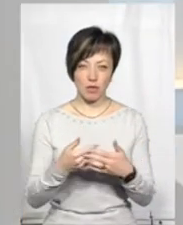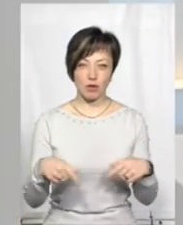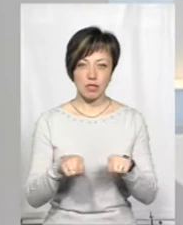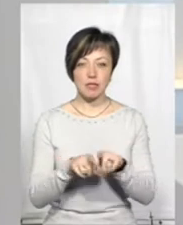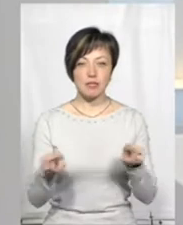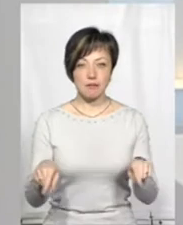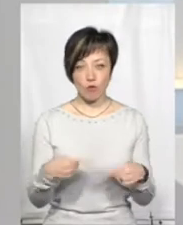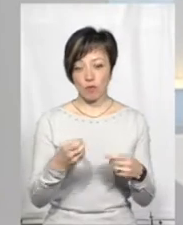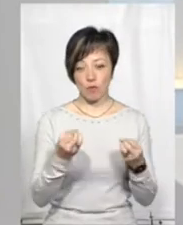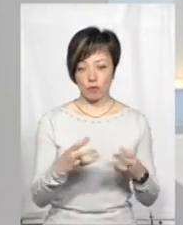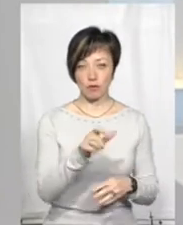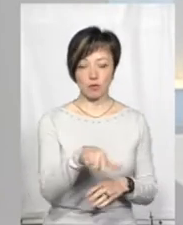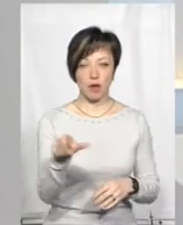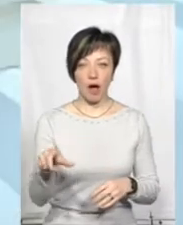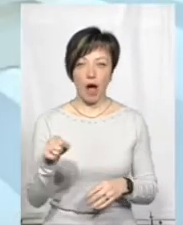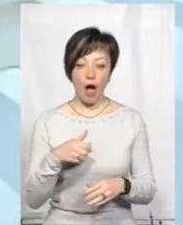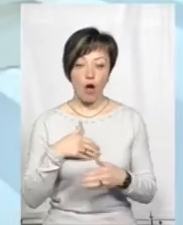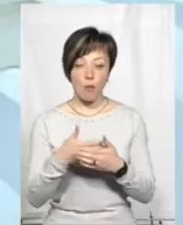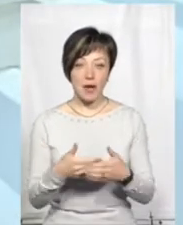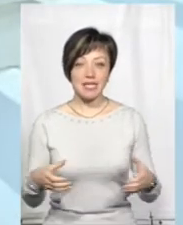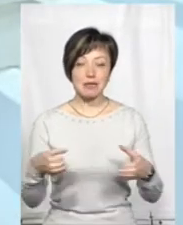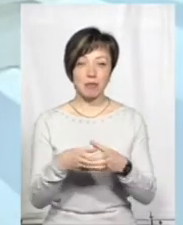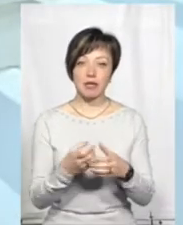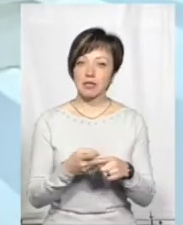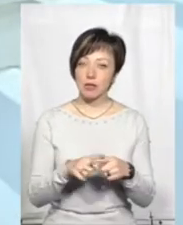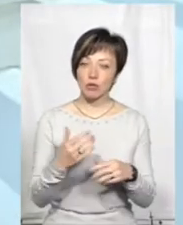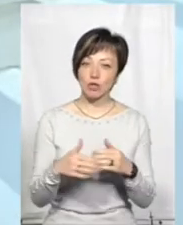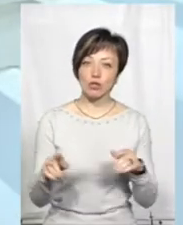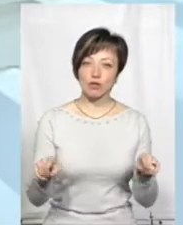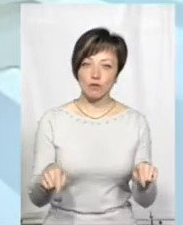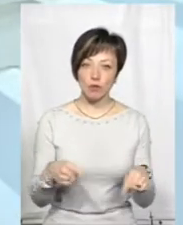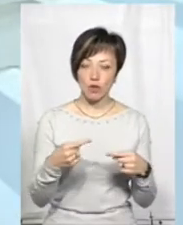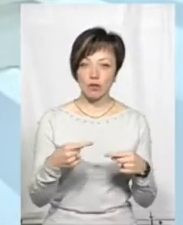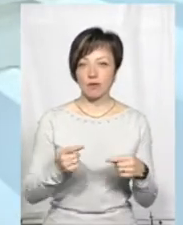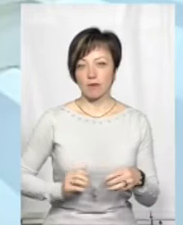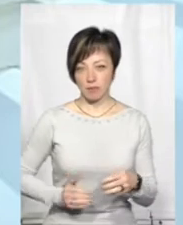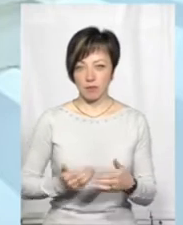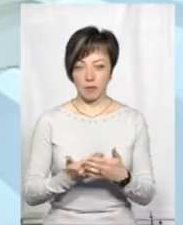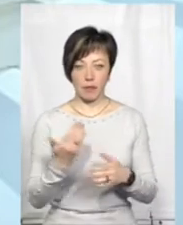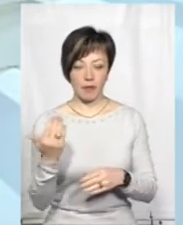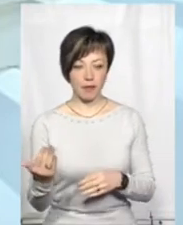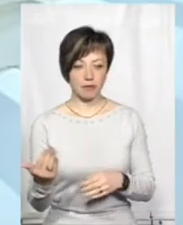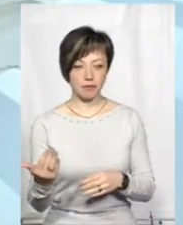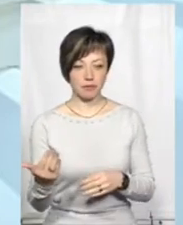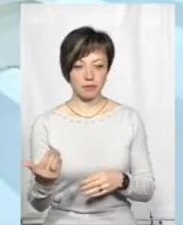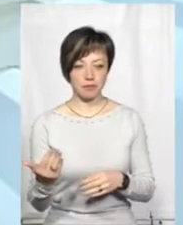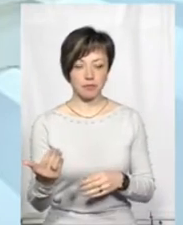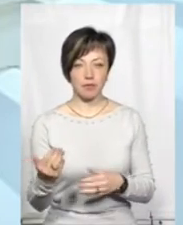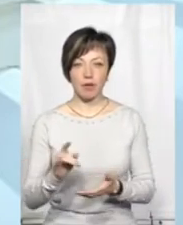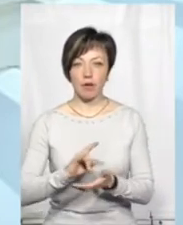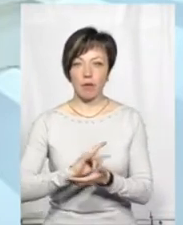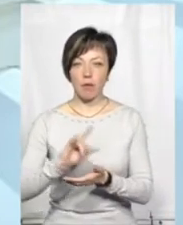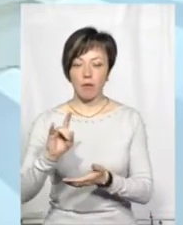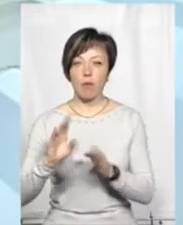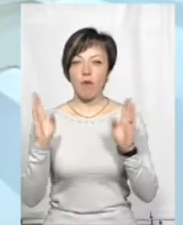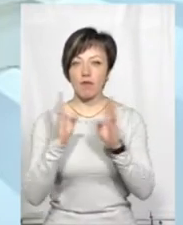яка створена фізичними особами. А громадська спілка – це вже створено юридичними особами. З однієї сторони – це «Повітряні